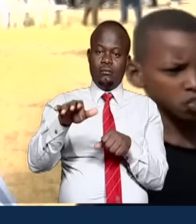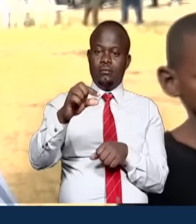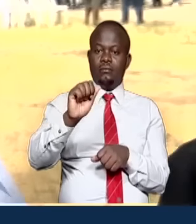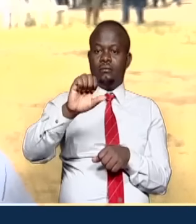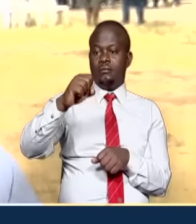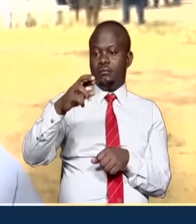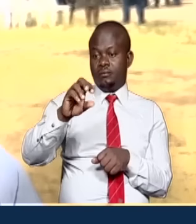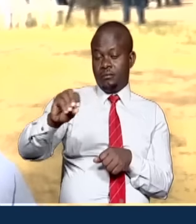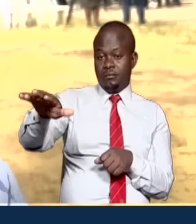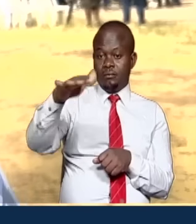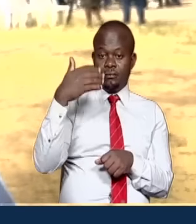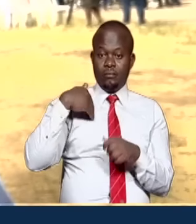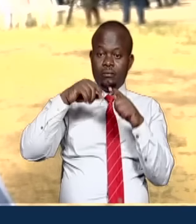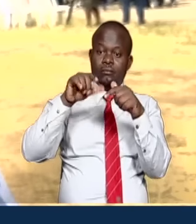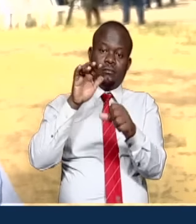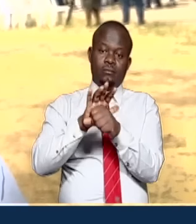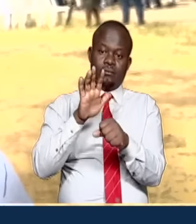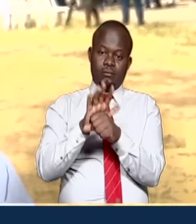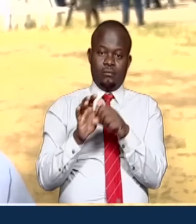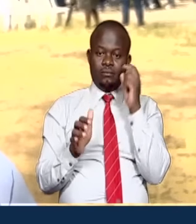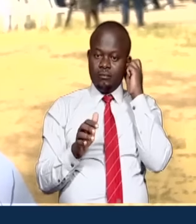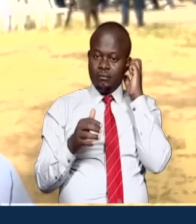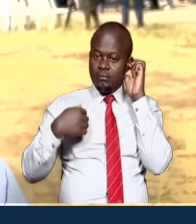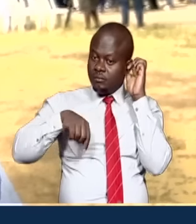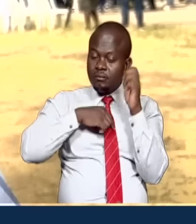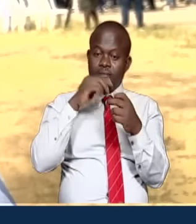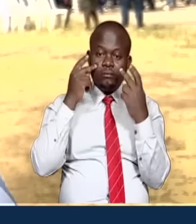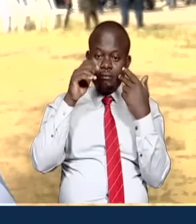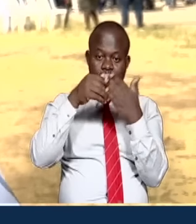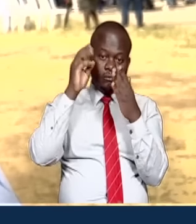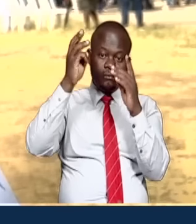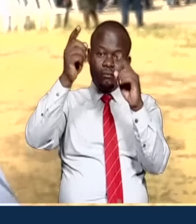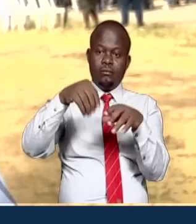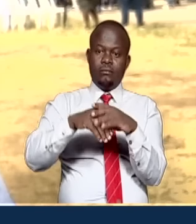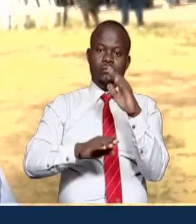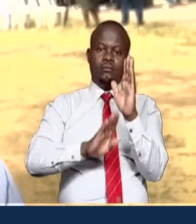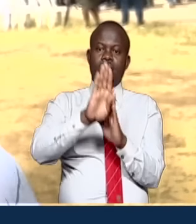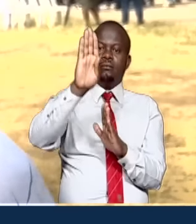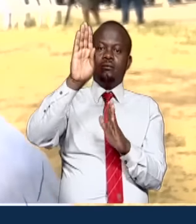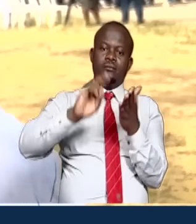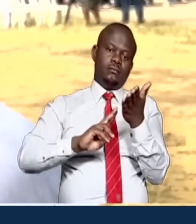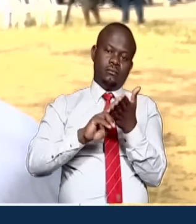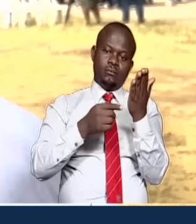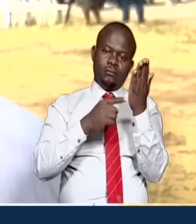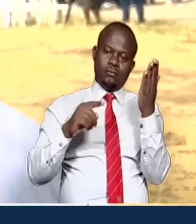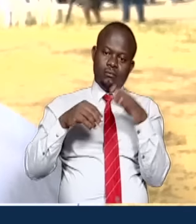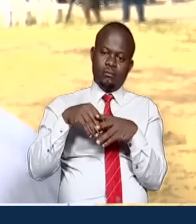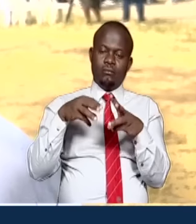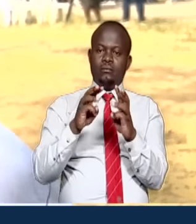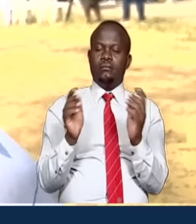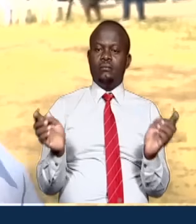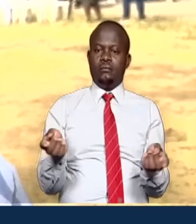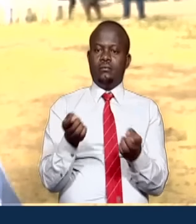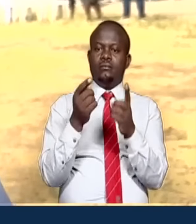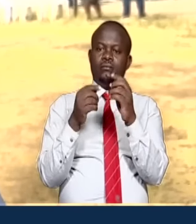twaje, urabona bafite ibiyaga byinshi, twabonye hazazamo nk'iterambere, bagakoresha tekinoloji mu buryo bwo korora,